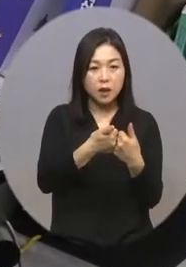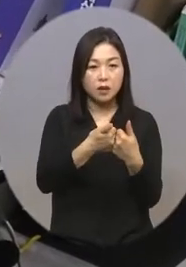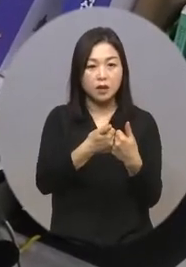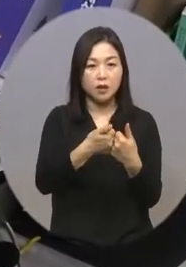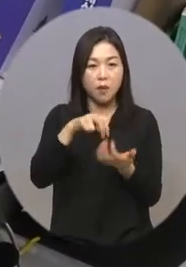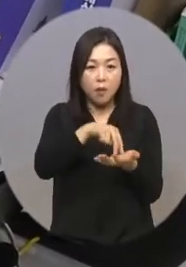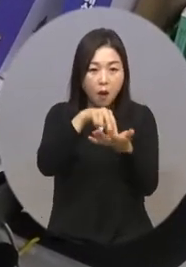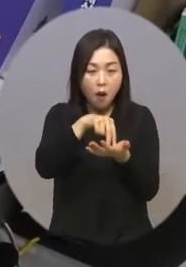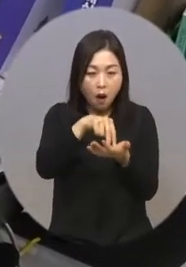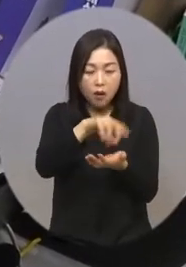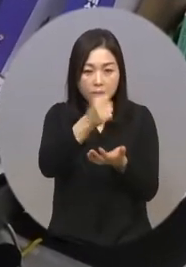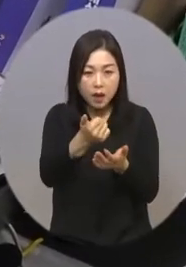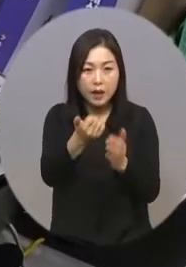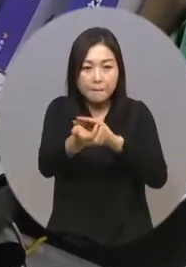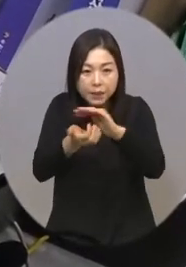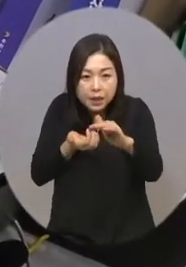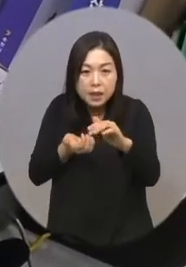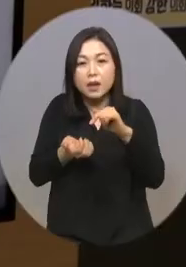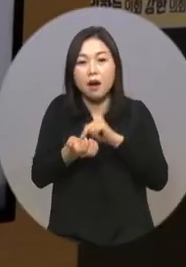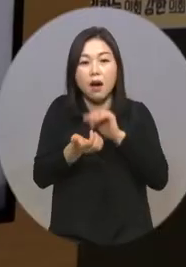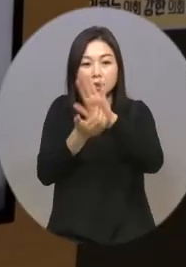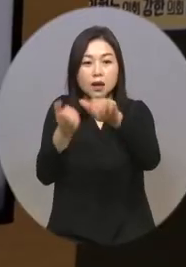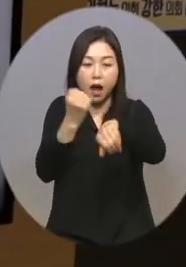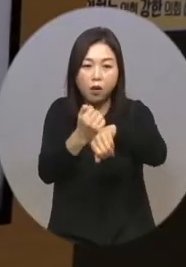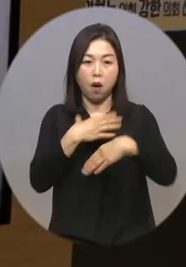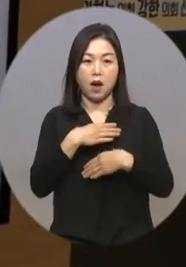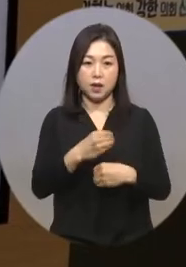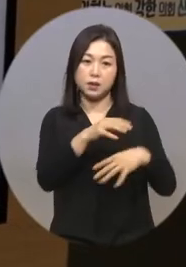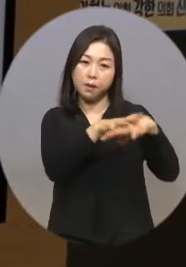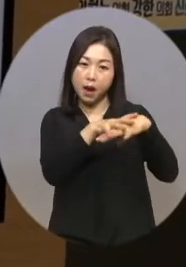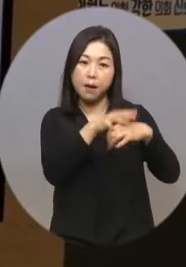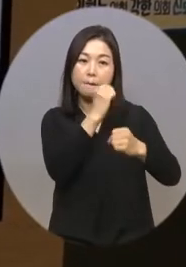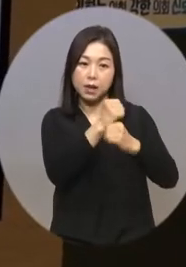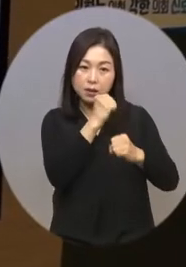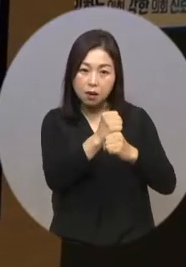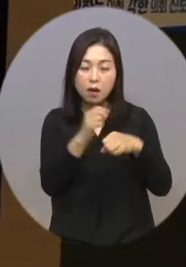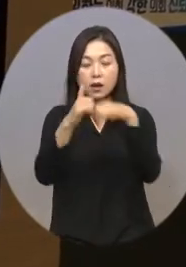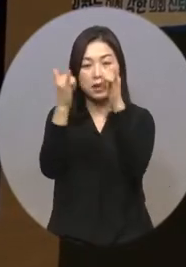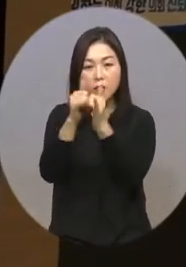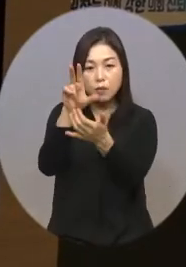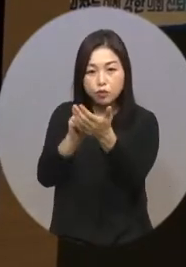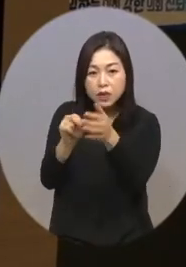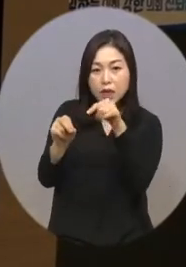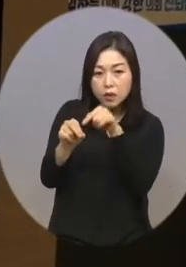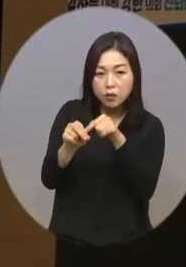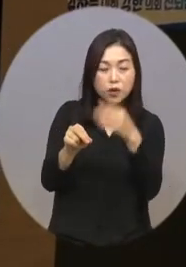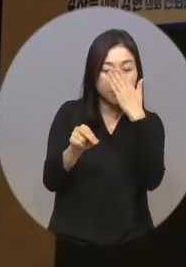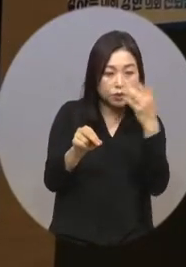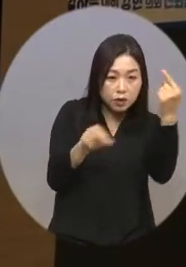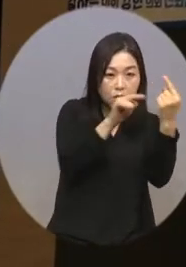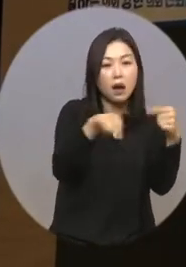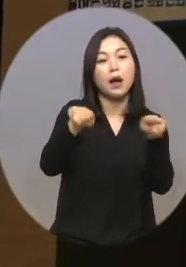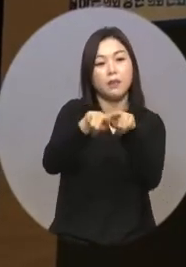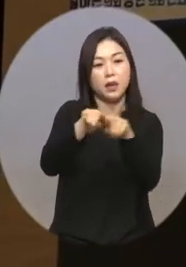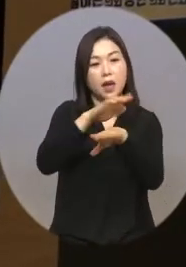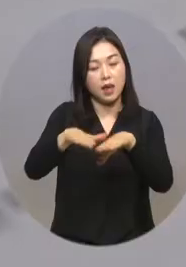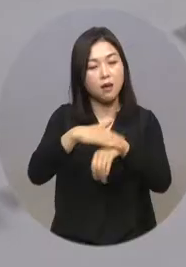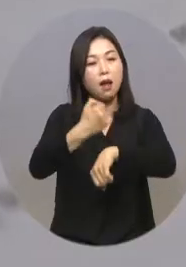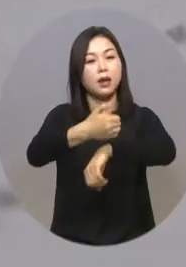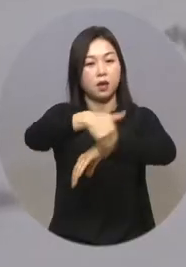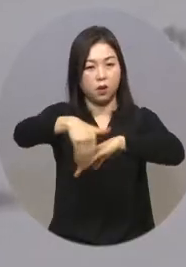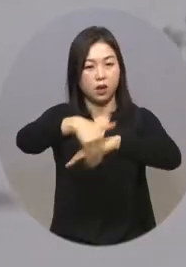협력을 통한 안전망 구축에 나서 사회적 문제 곧 옥사를 춘천시 와 함께 해결에 나갈